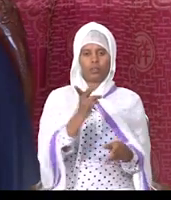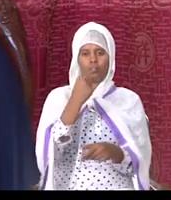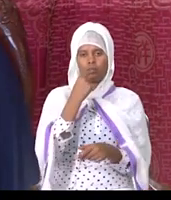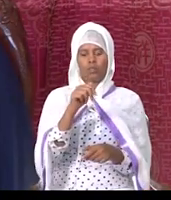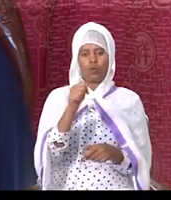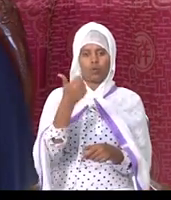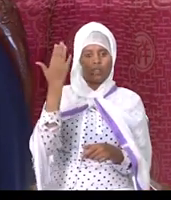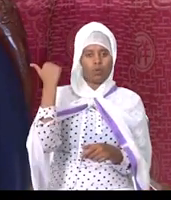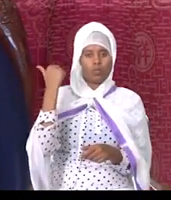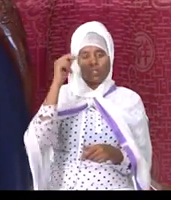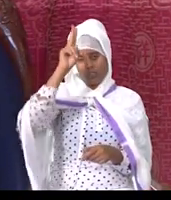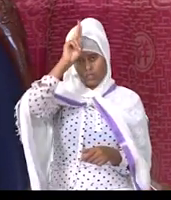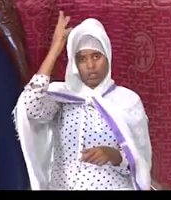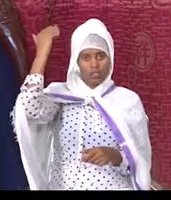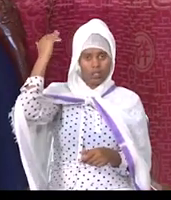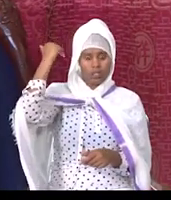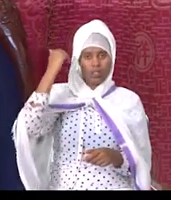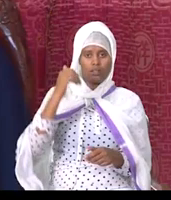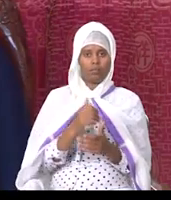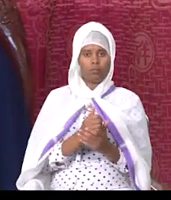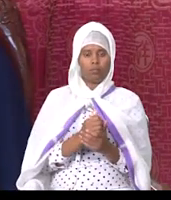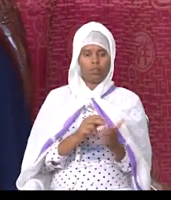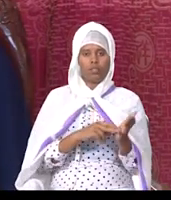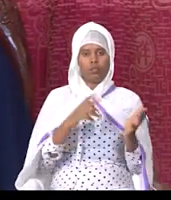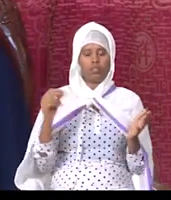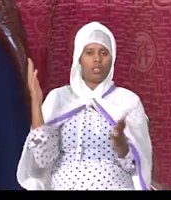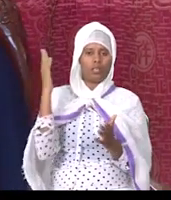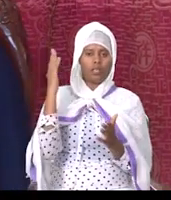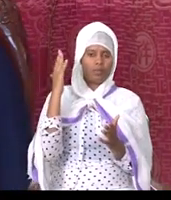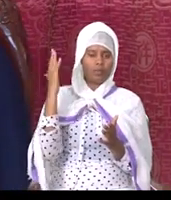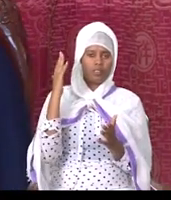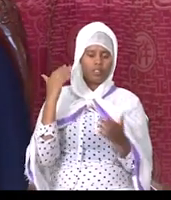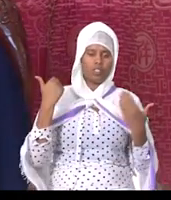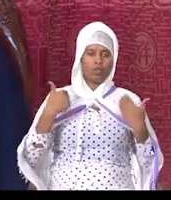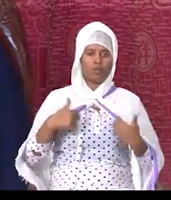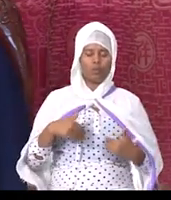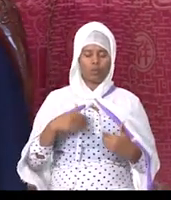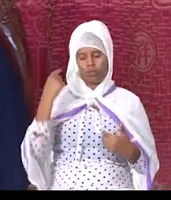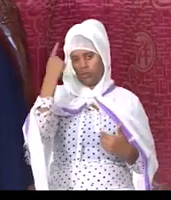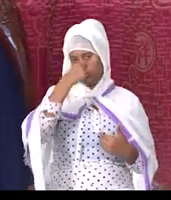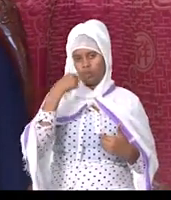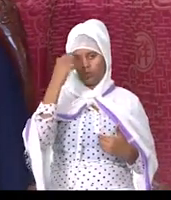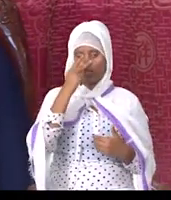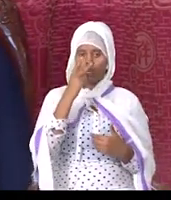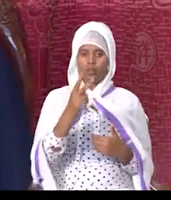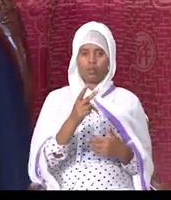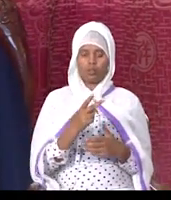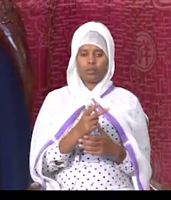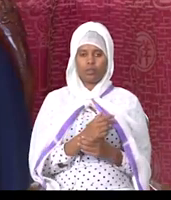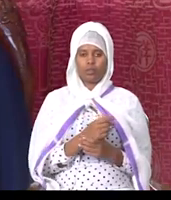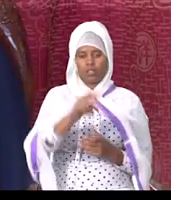ኣቐዲሙ ከምቲ ዝበልናዮ ንኦሪታውያን ሰይጣን ቅድም ካብ ፅን ሰኣት ሒዙ ይቃረኖም ዳሓሪ ኣብ ግዜ ሞት ከዓ መልክዑ